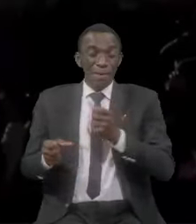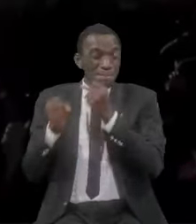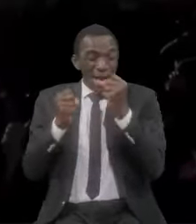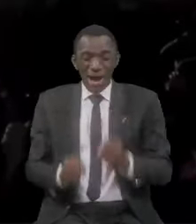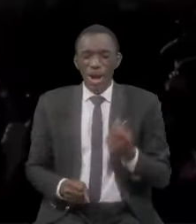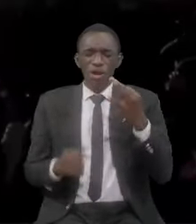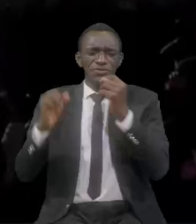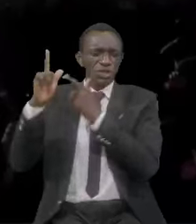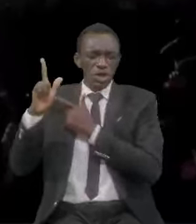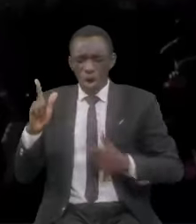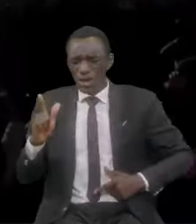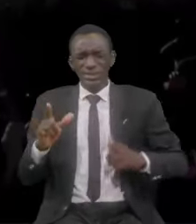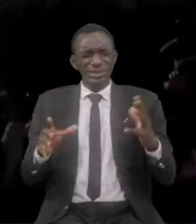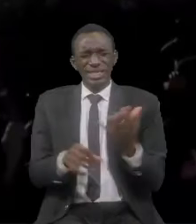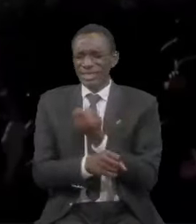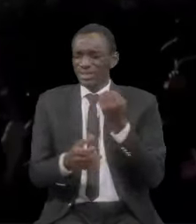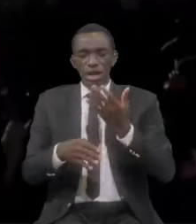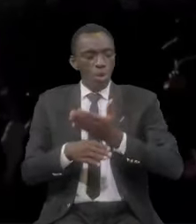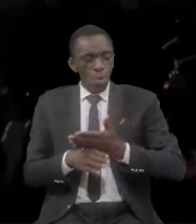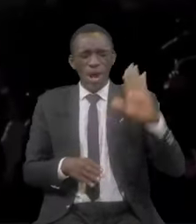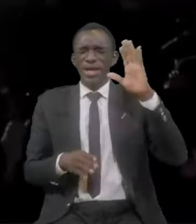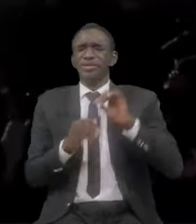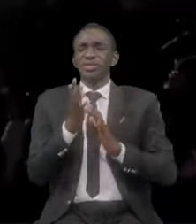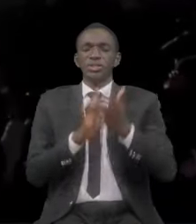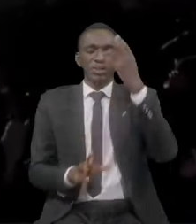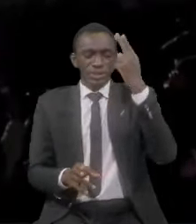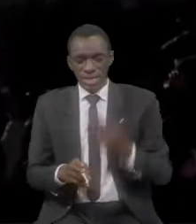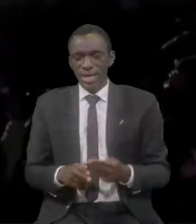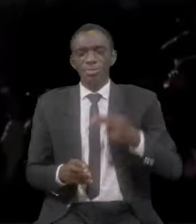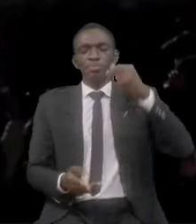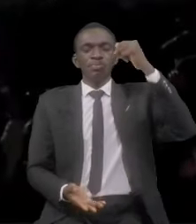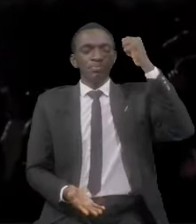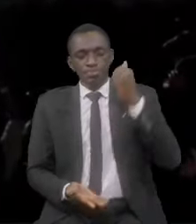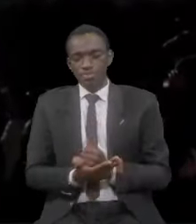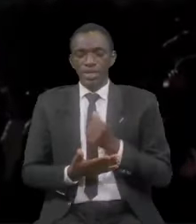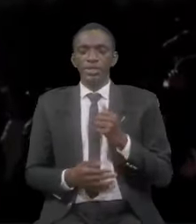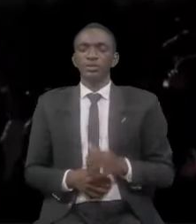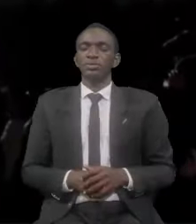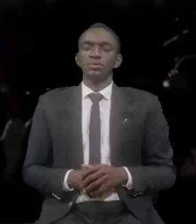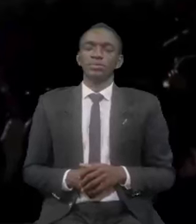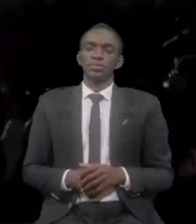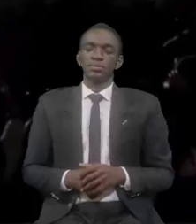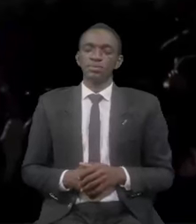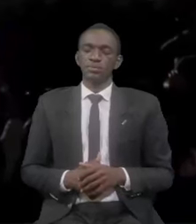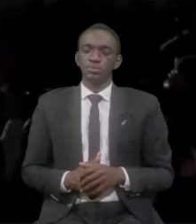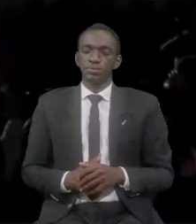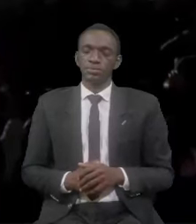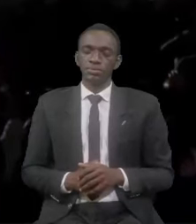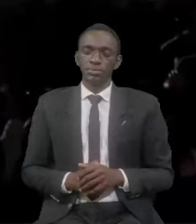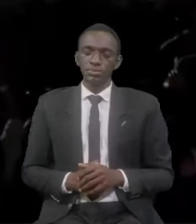que la puissance du Seigneur l'enlève de vous maintenant, au nom de Jésus-Christ.